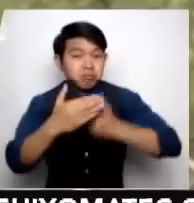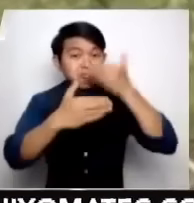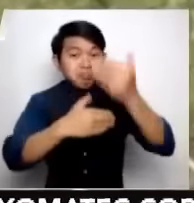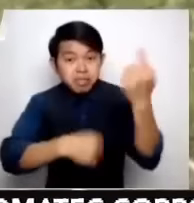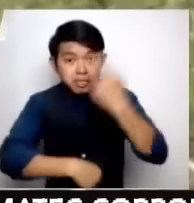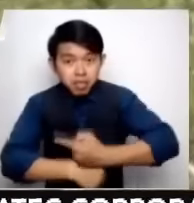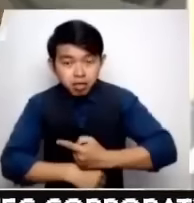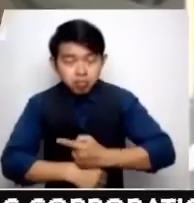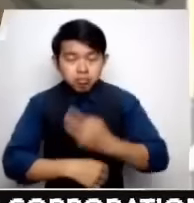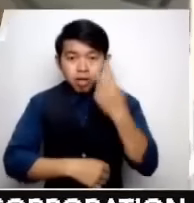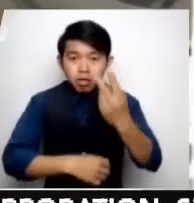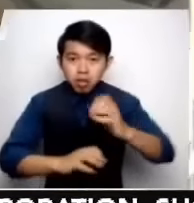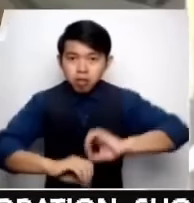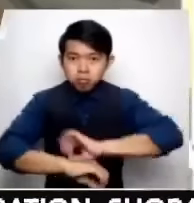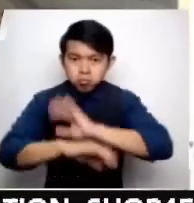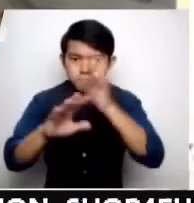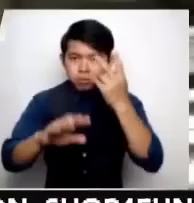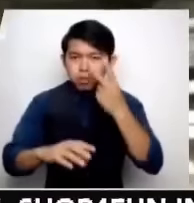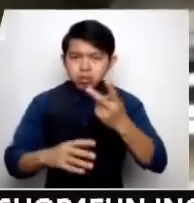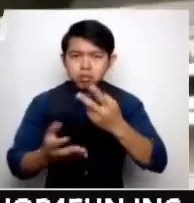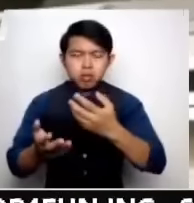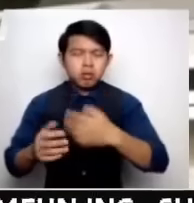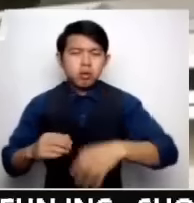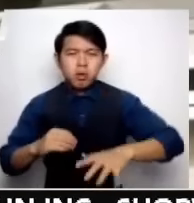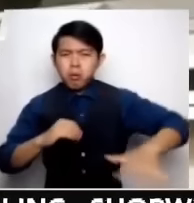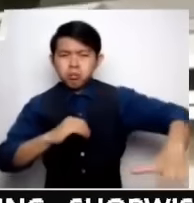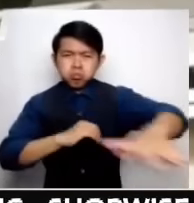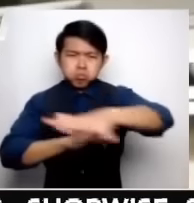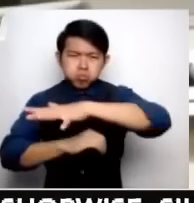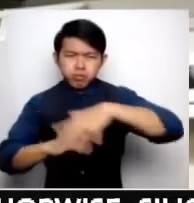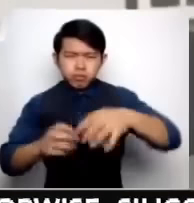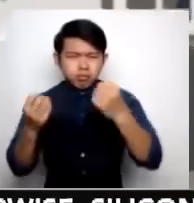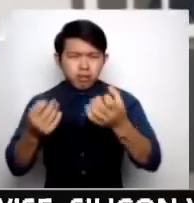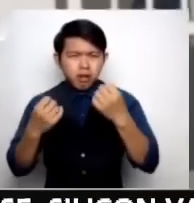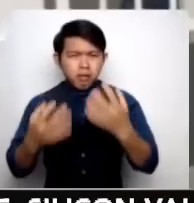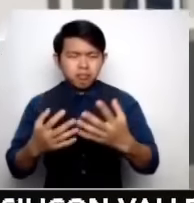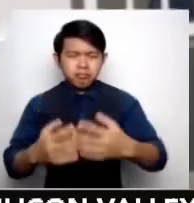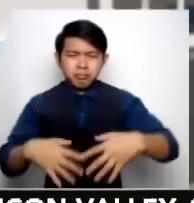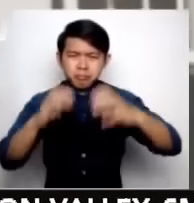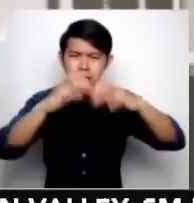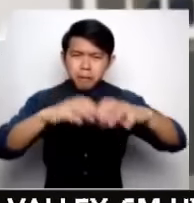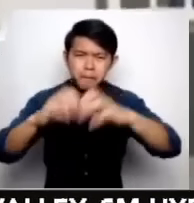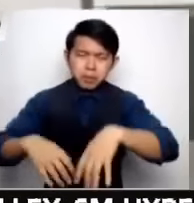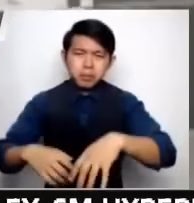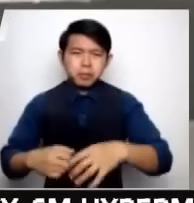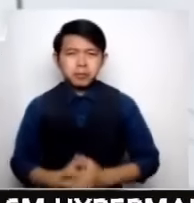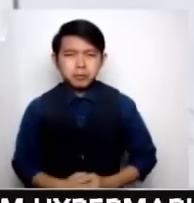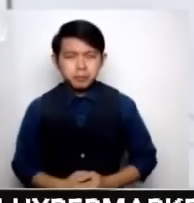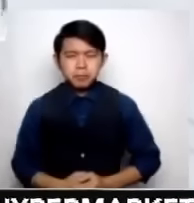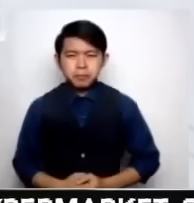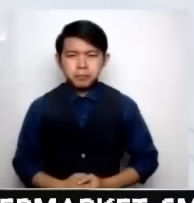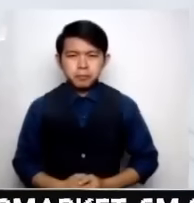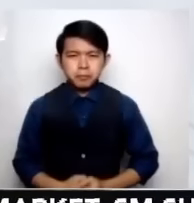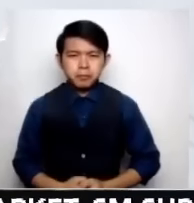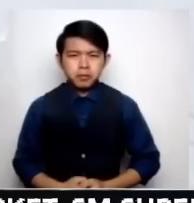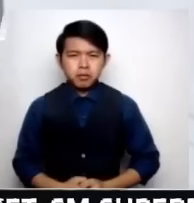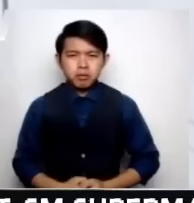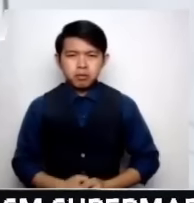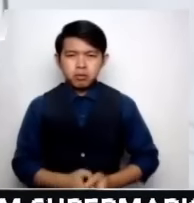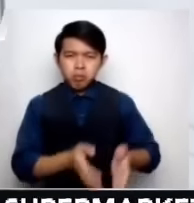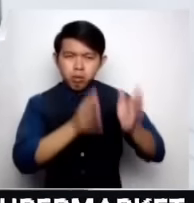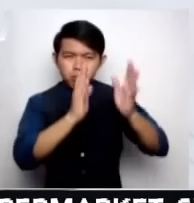pinsala. Bagsak ang kisame ng Santa Ana Commercial Center. Tumba ang dingding ng mga stall. May yero pang sumabit